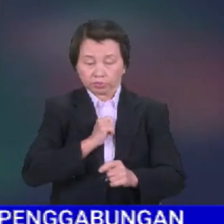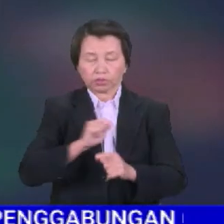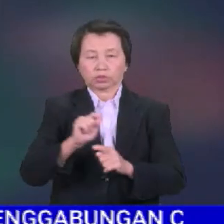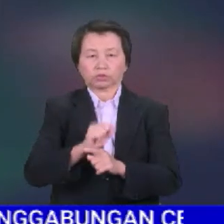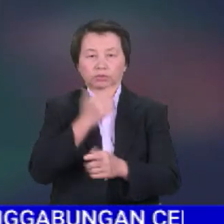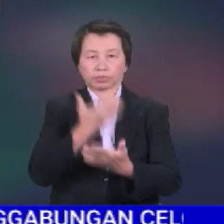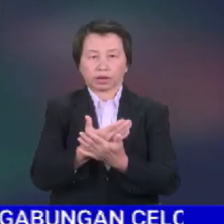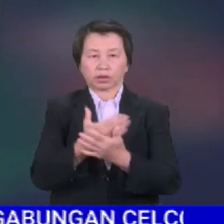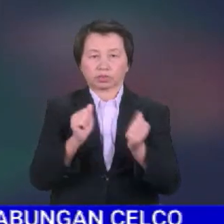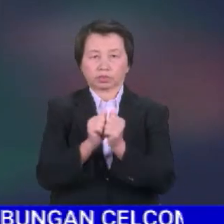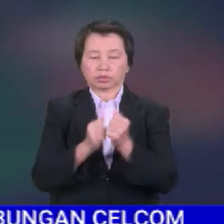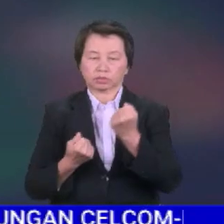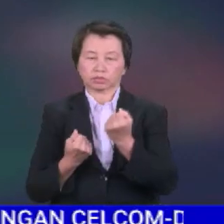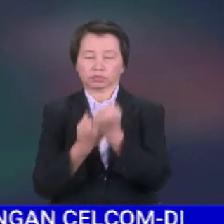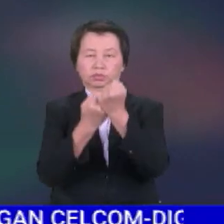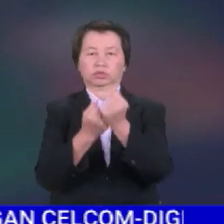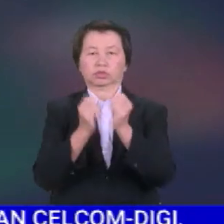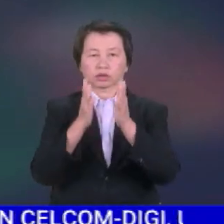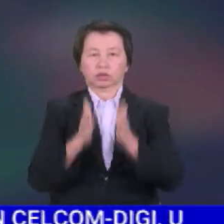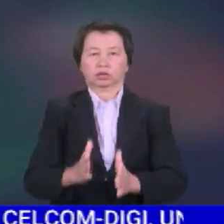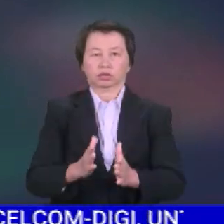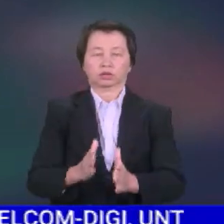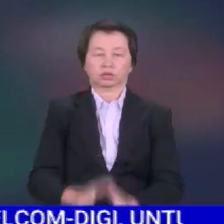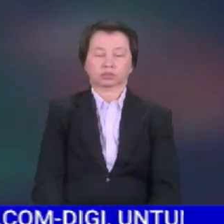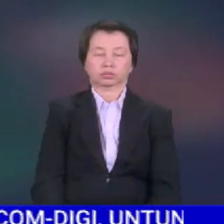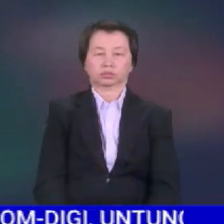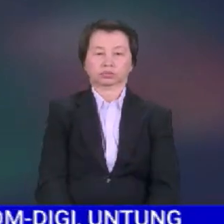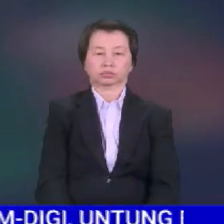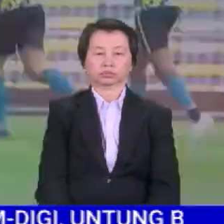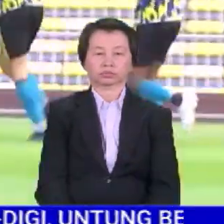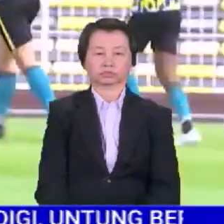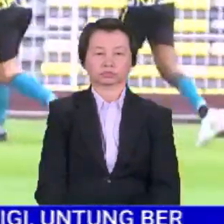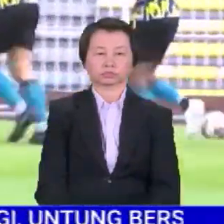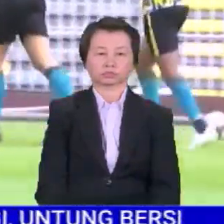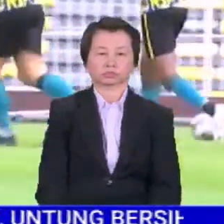baik diiringi sokongan dari penyokong The Bos gurus